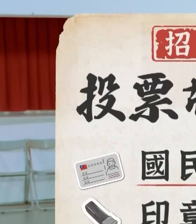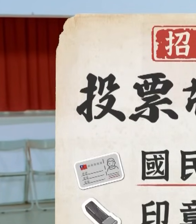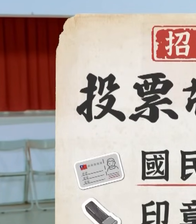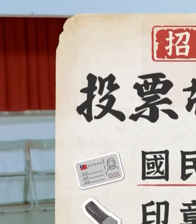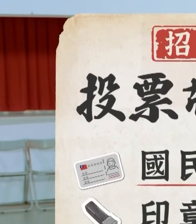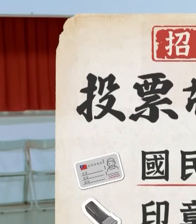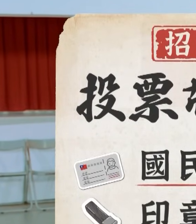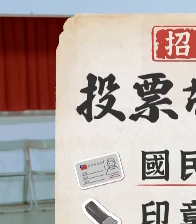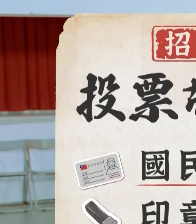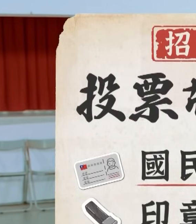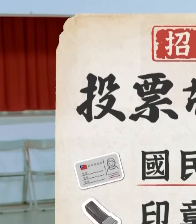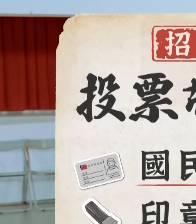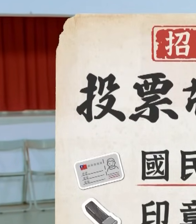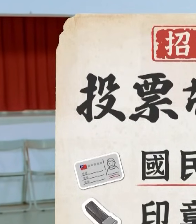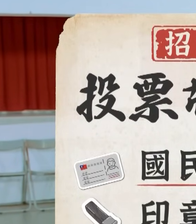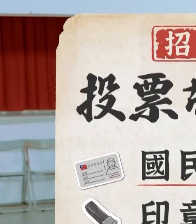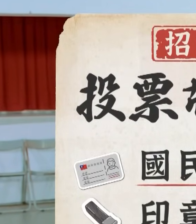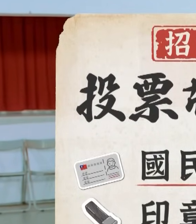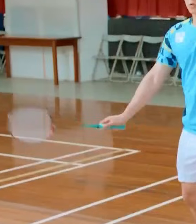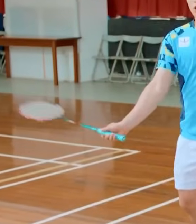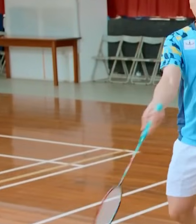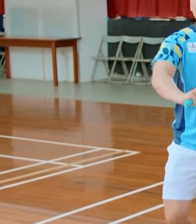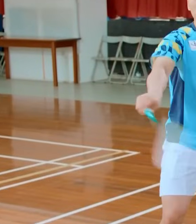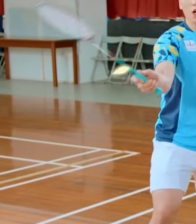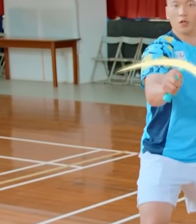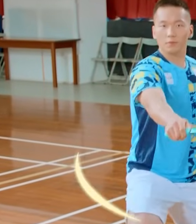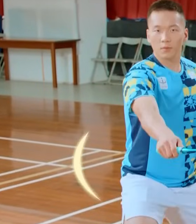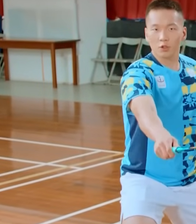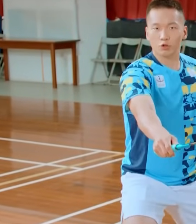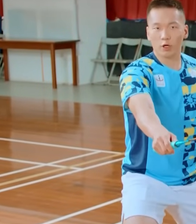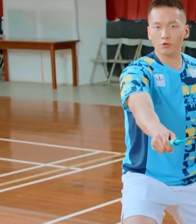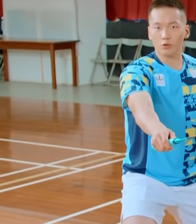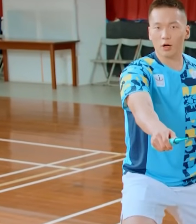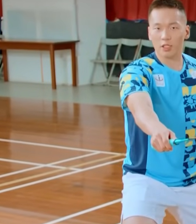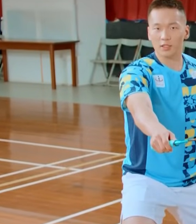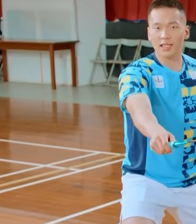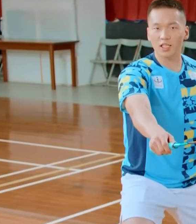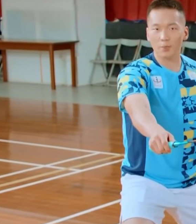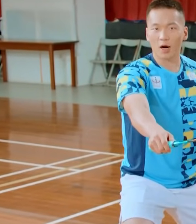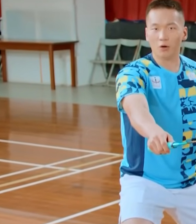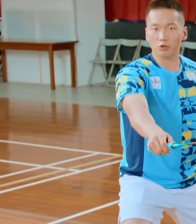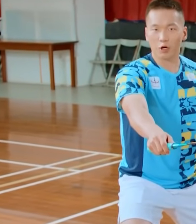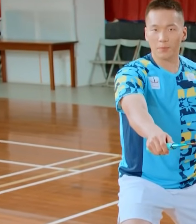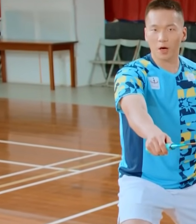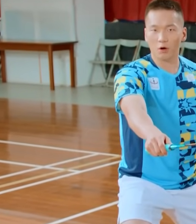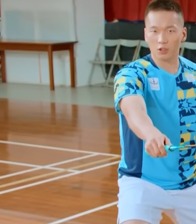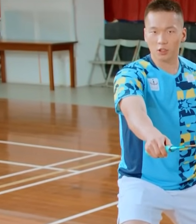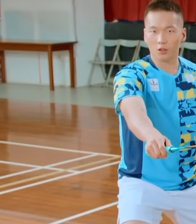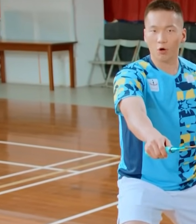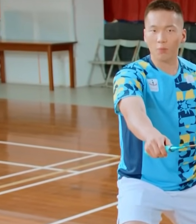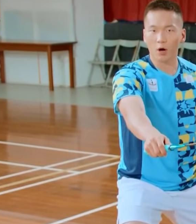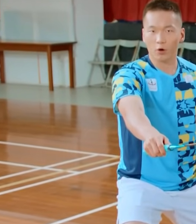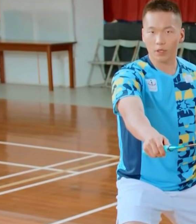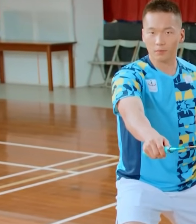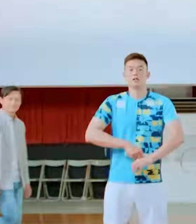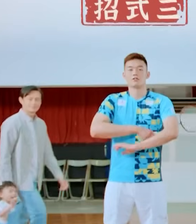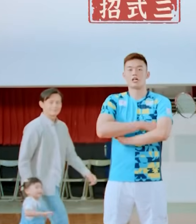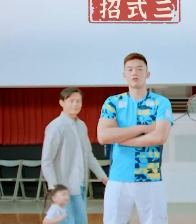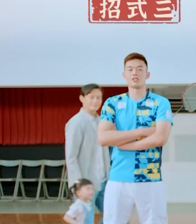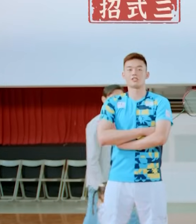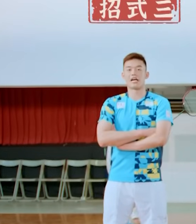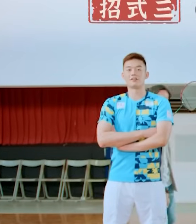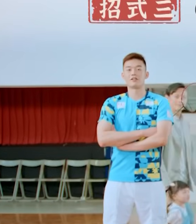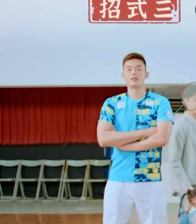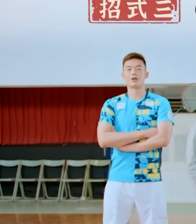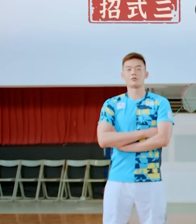面身份证，因为还有跳跳通订单，比你走。建议爱量三张票，站票过后记得投入票柜。